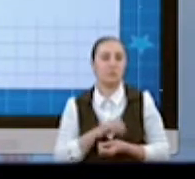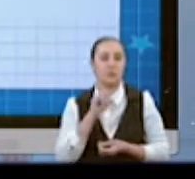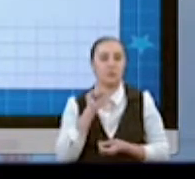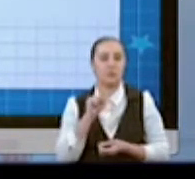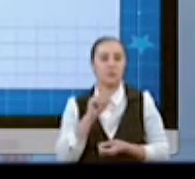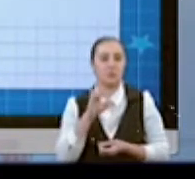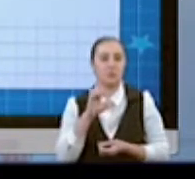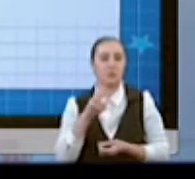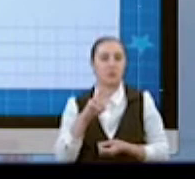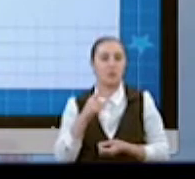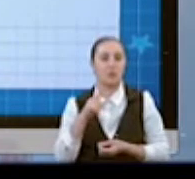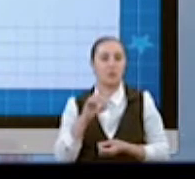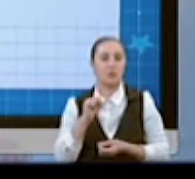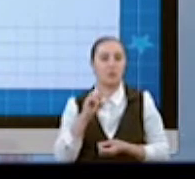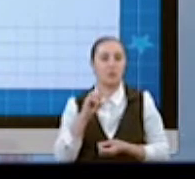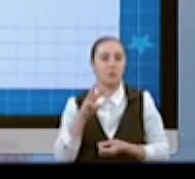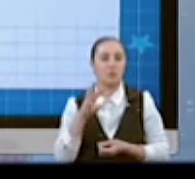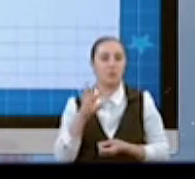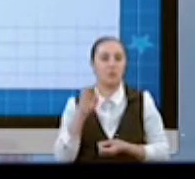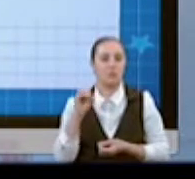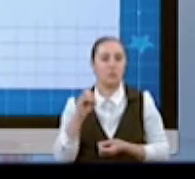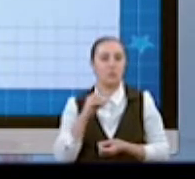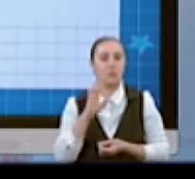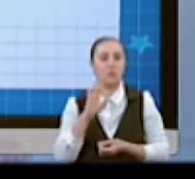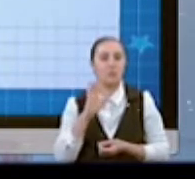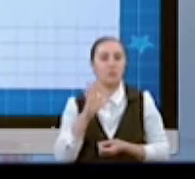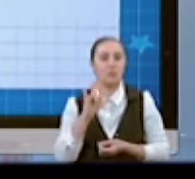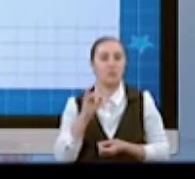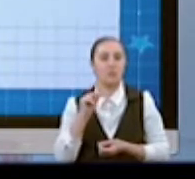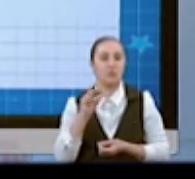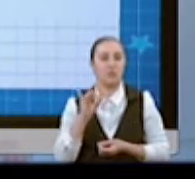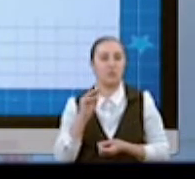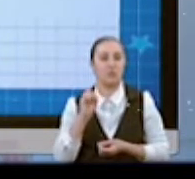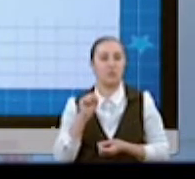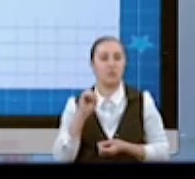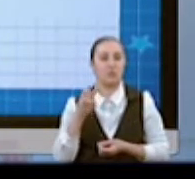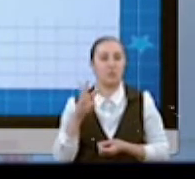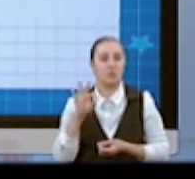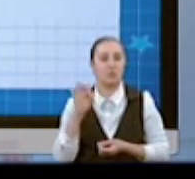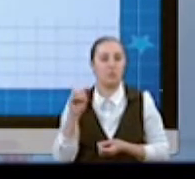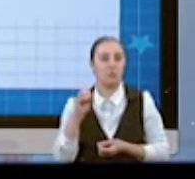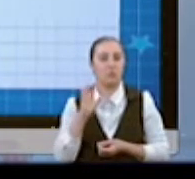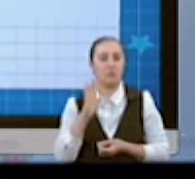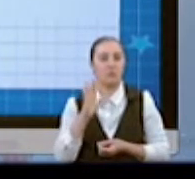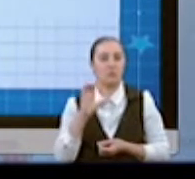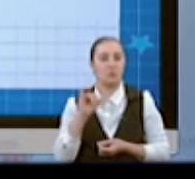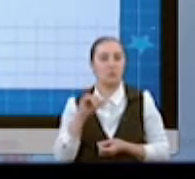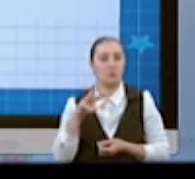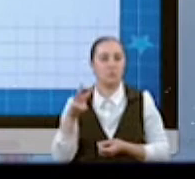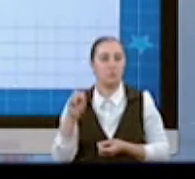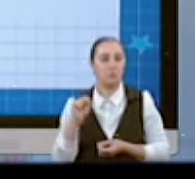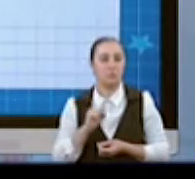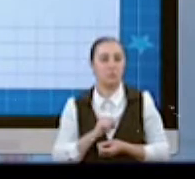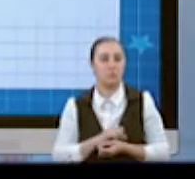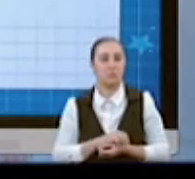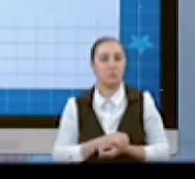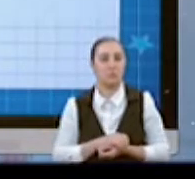А. Слагаемое. Б. Вычитаемое. В. Сумма.